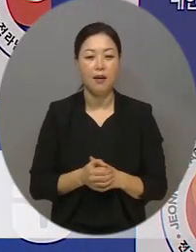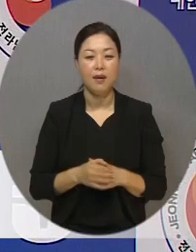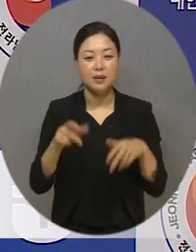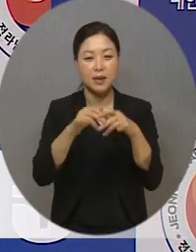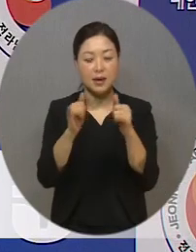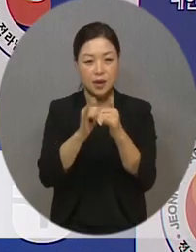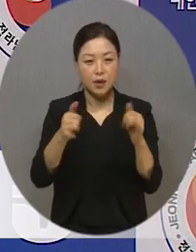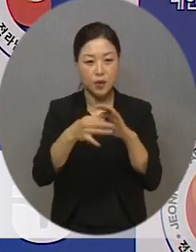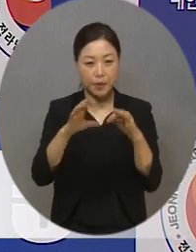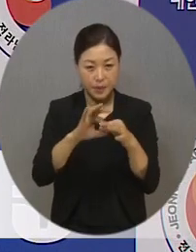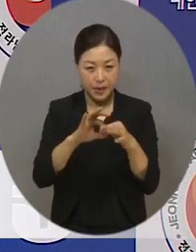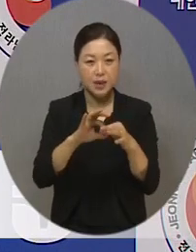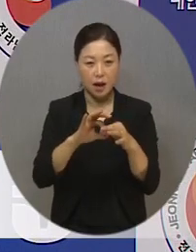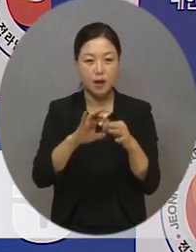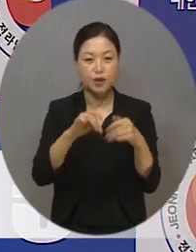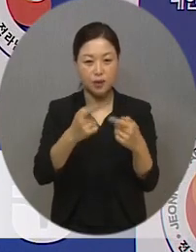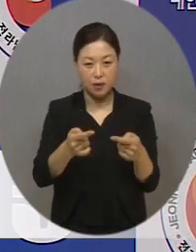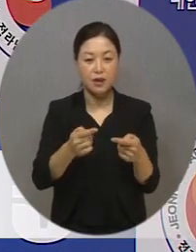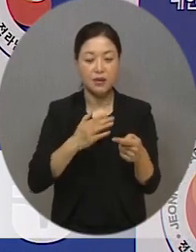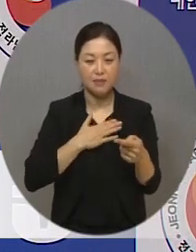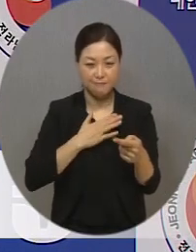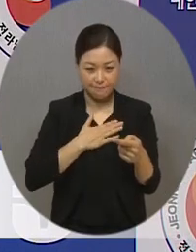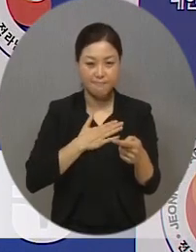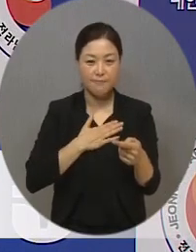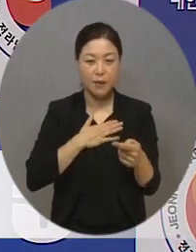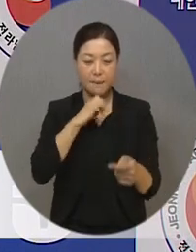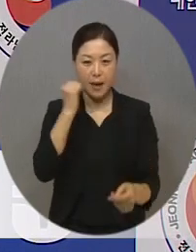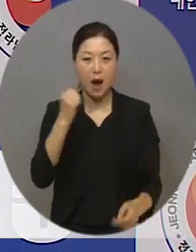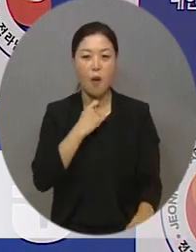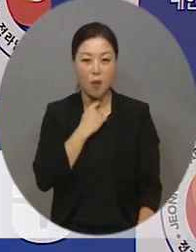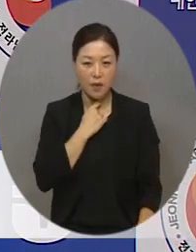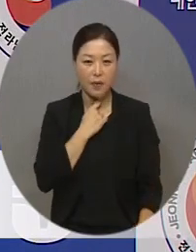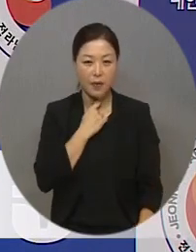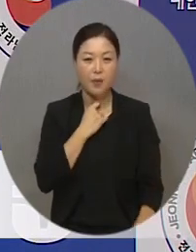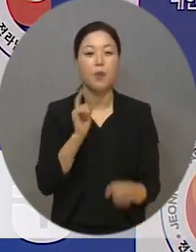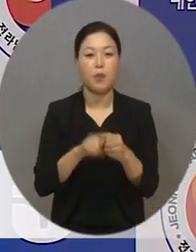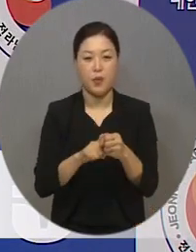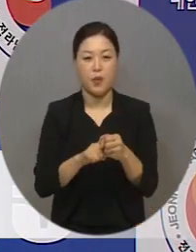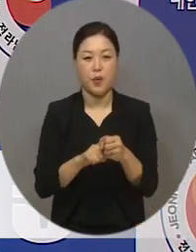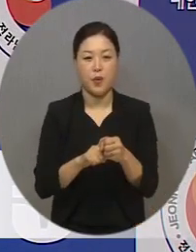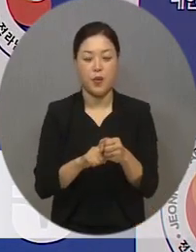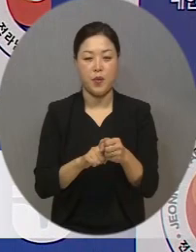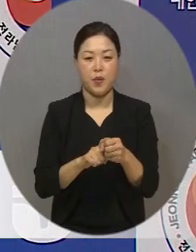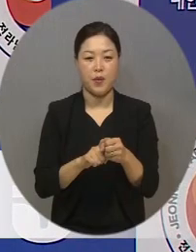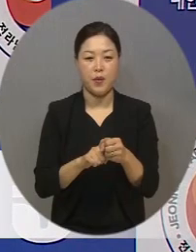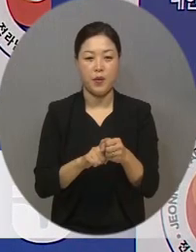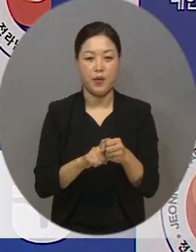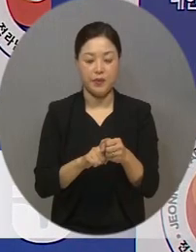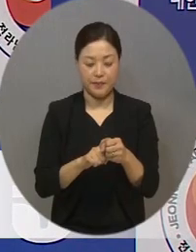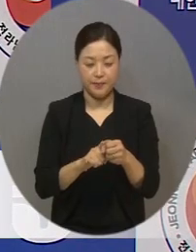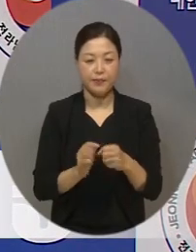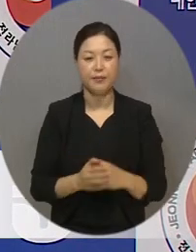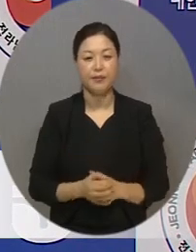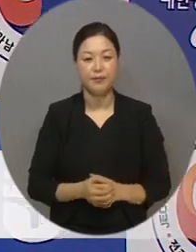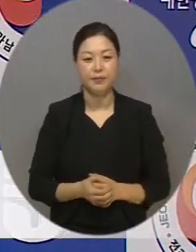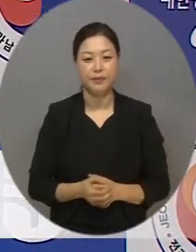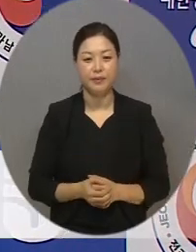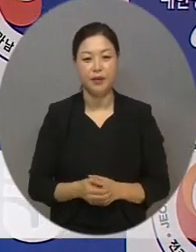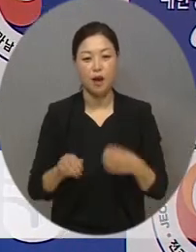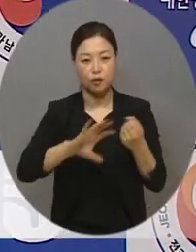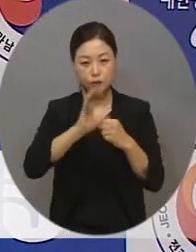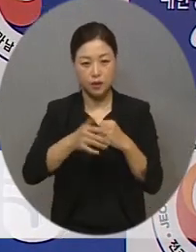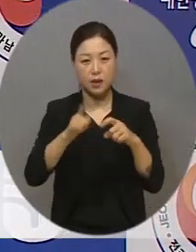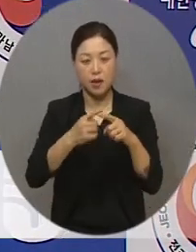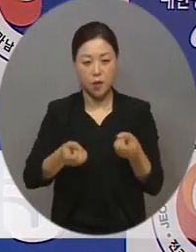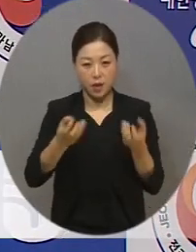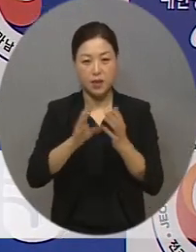출전을 목표로 해서 메달을 한번 따보고 싶어가지고 그 위에 좀 목표를 그렇게 세워놓고 있습니다.